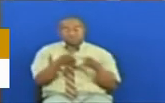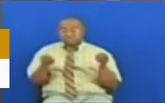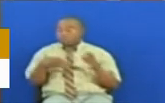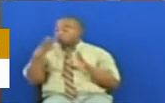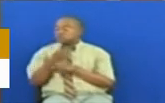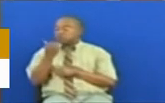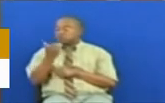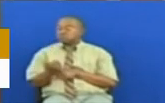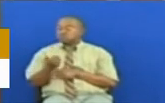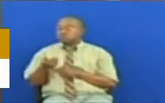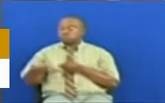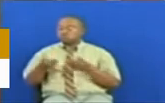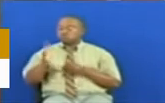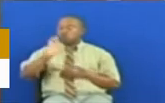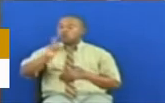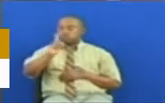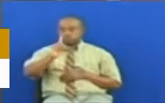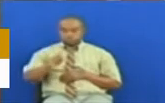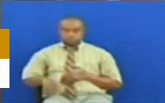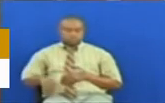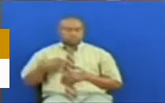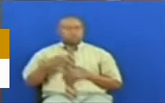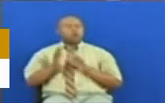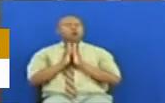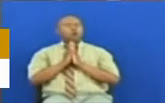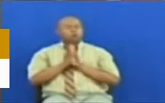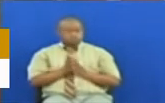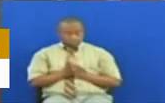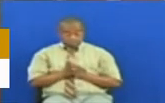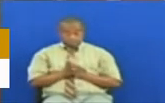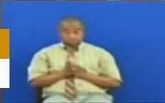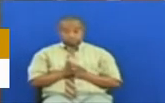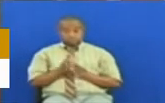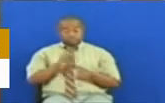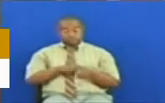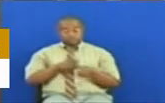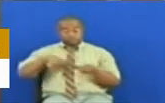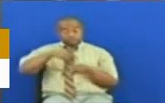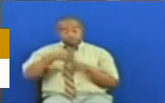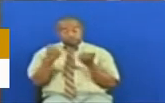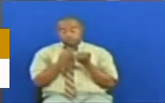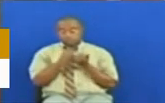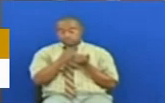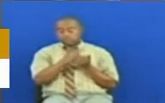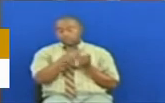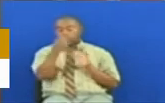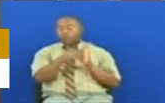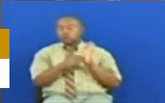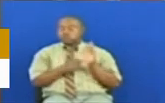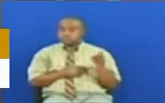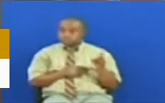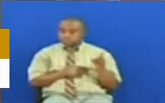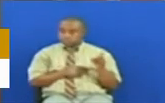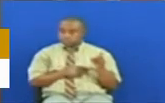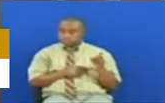wako. Kwa hiyo nilikuwa ni muombe mheshimiwa waziri katika kutunga hizi regulations, kwa sababu kama hakutunga regulations ina maana kwamba